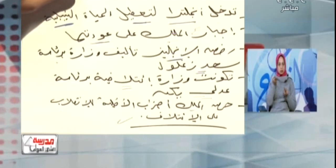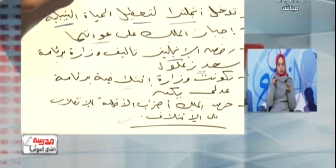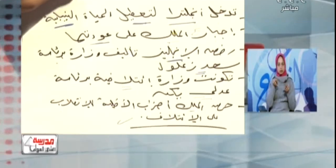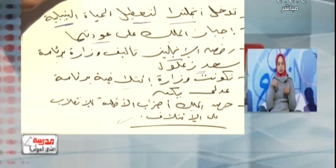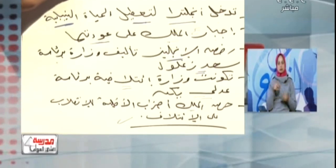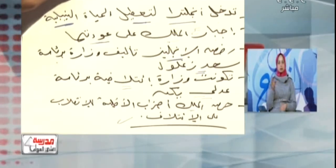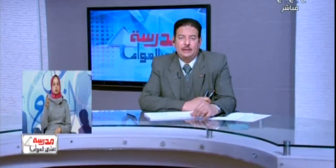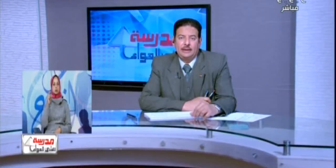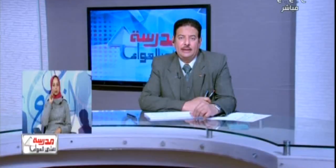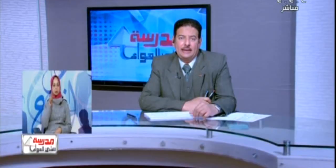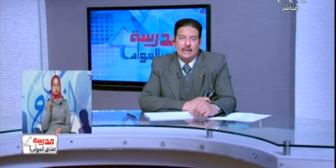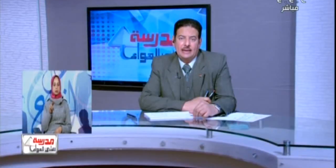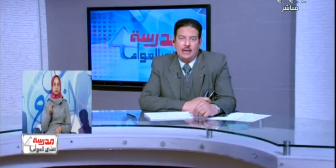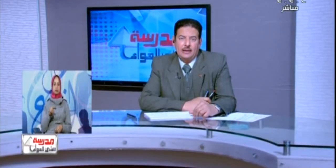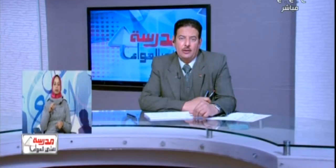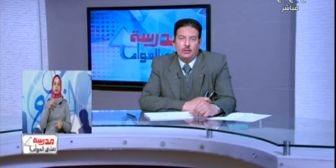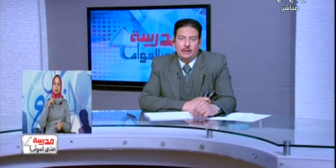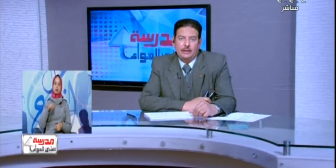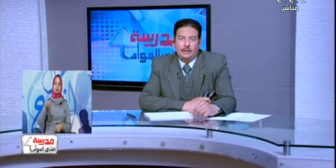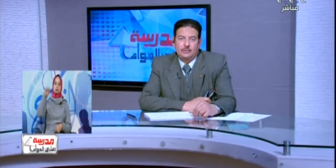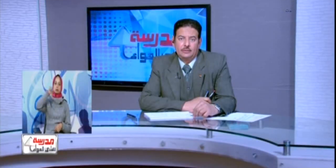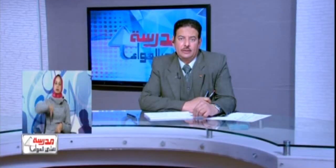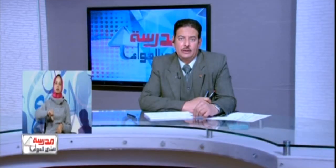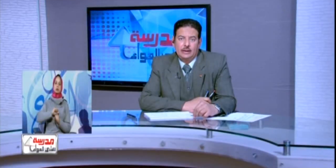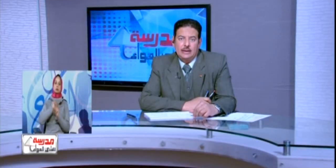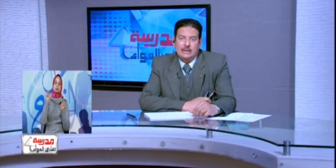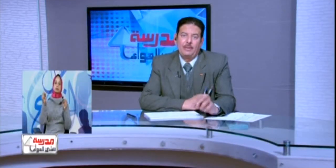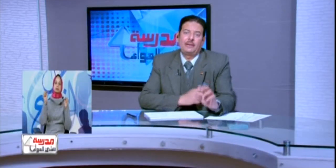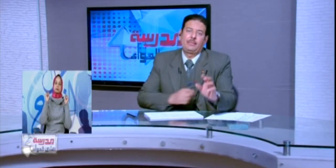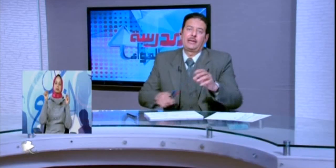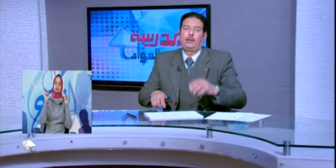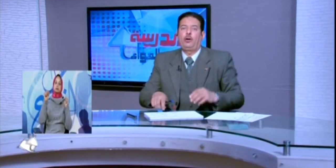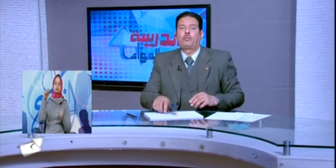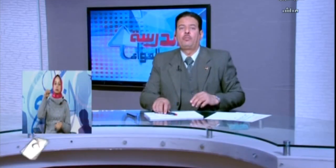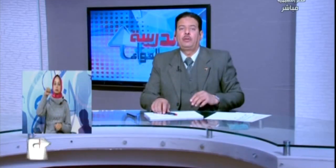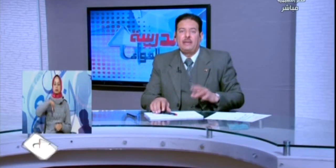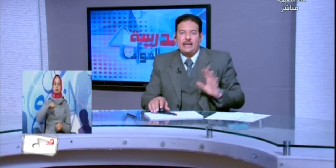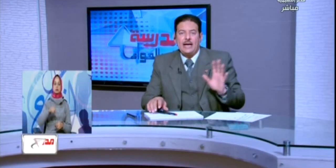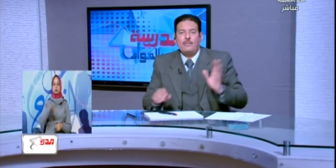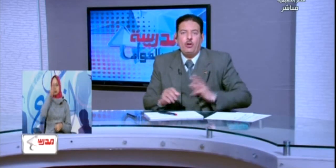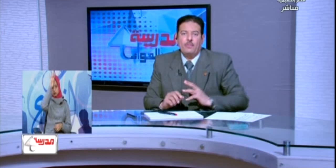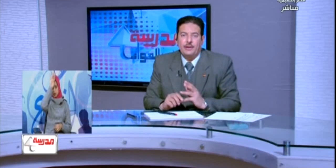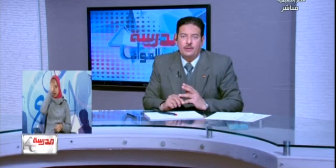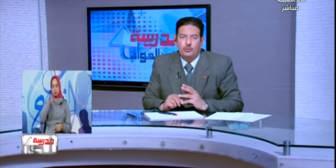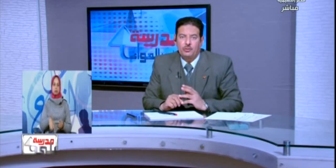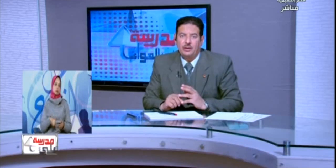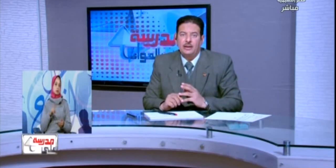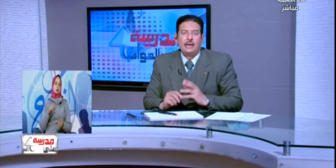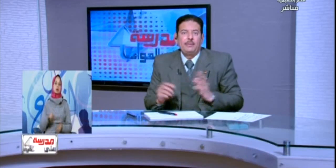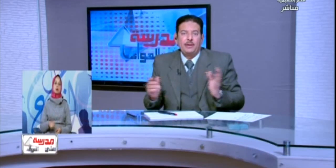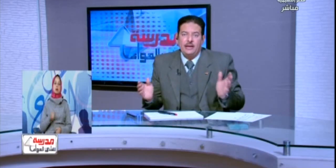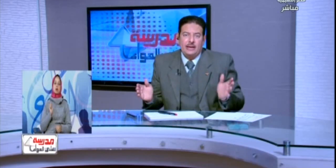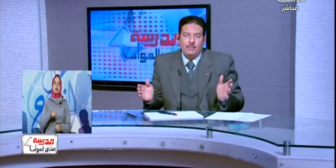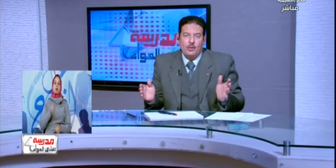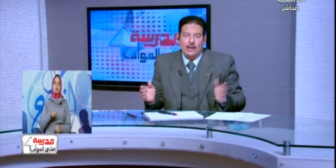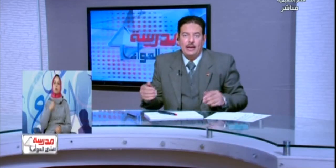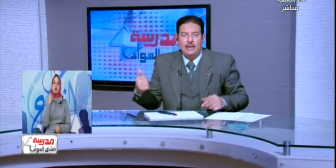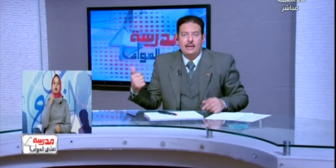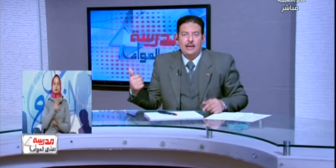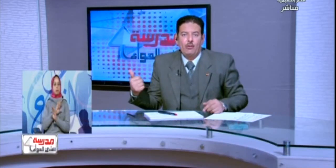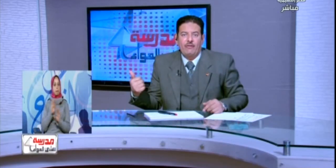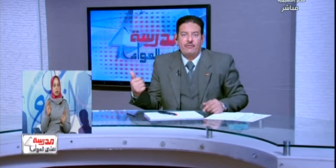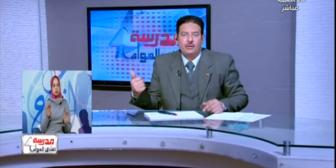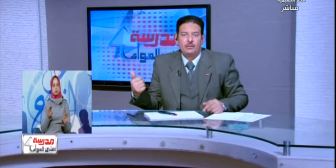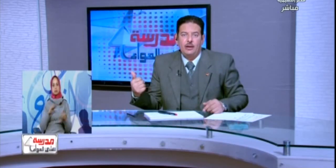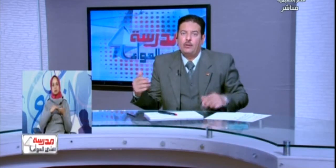عندي انت قلت انتكاس الحركه الوطنيه. استبد الملك بالحكم، الملك حكم حكم ديكتاتوري. مين اللي كان بيواجه